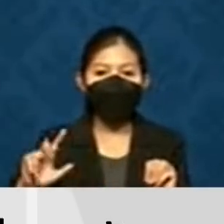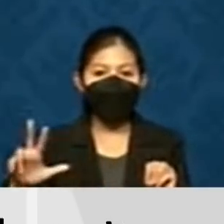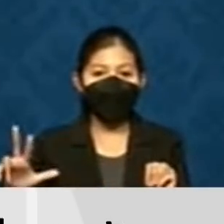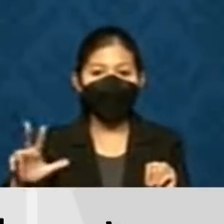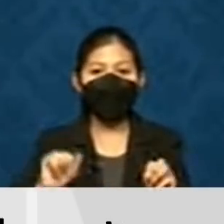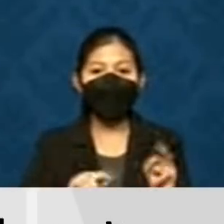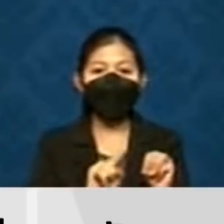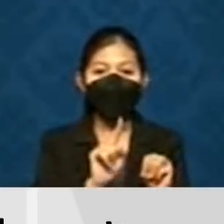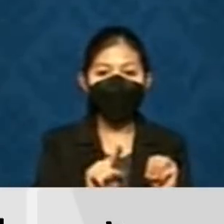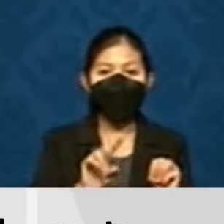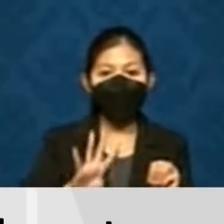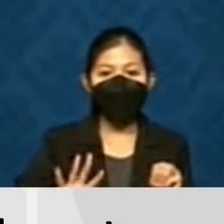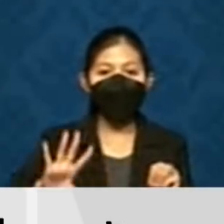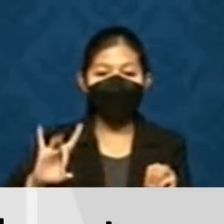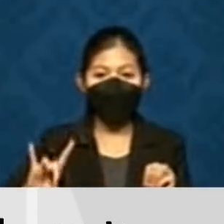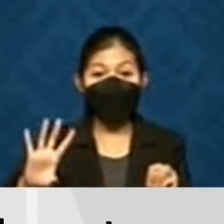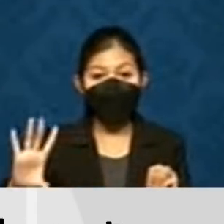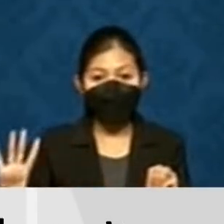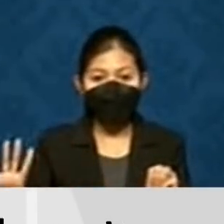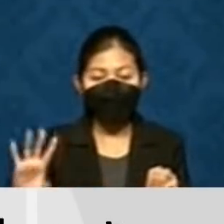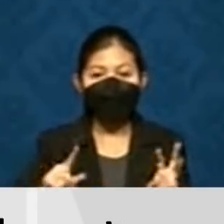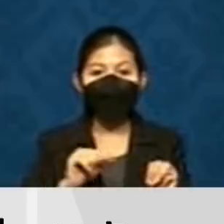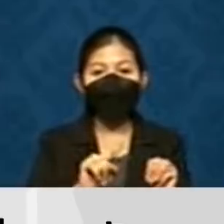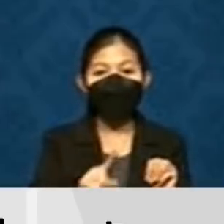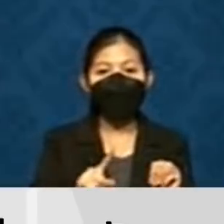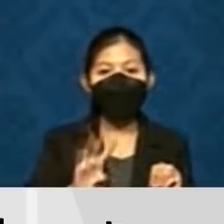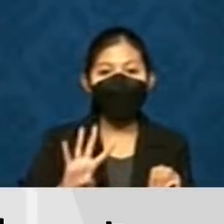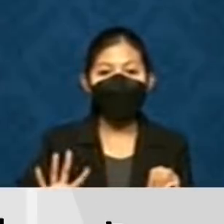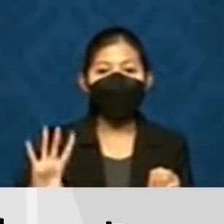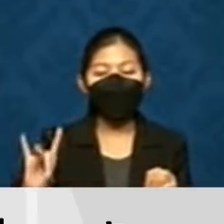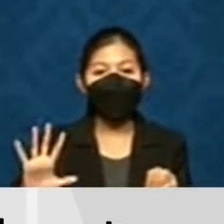ารถมั่นสมรสกันได้ตามกฎหมาย2แก้ไขเพิ่มเติมหมวดที่3ความสัมพันธ์ระหว่างส